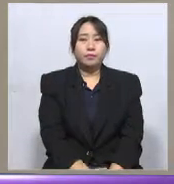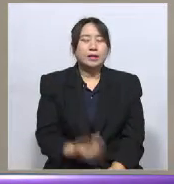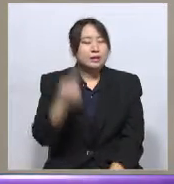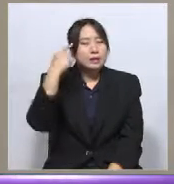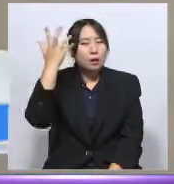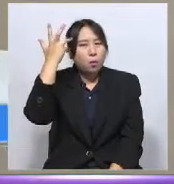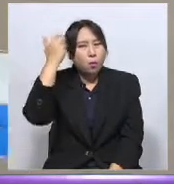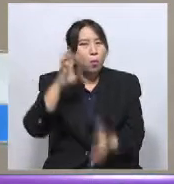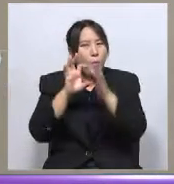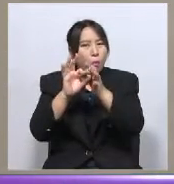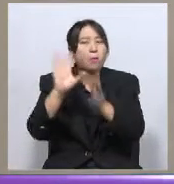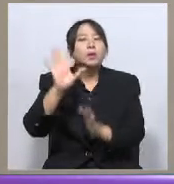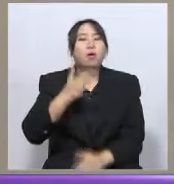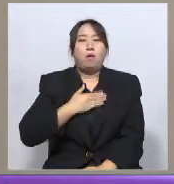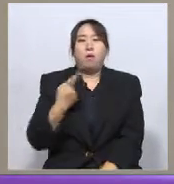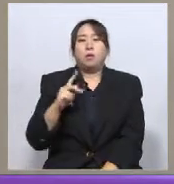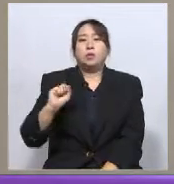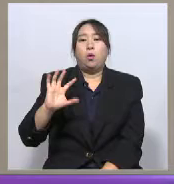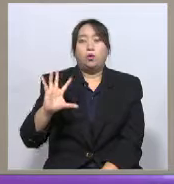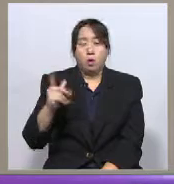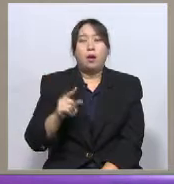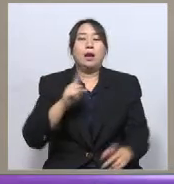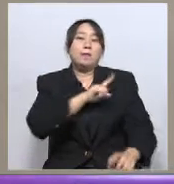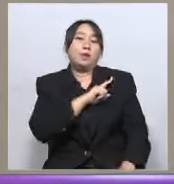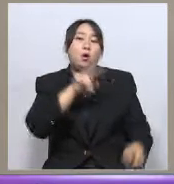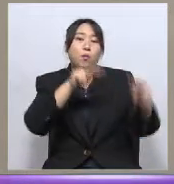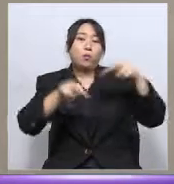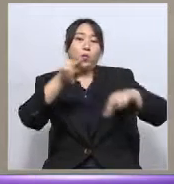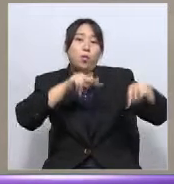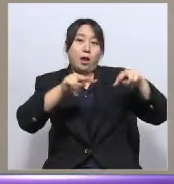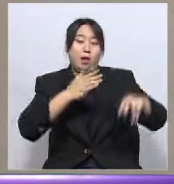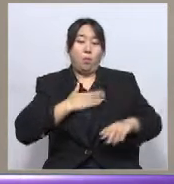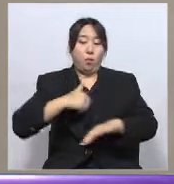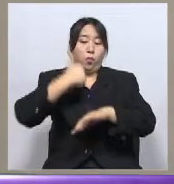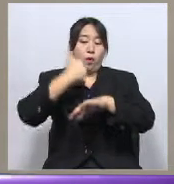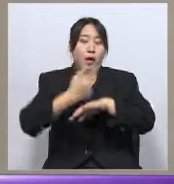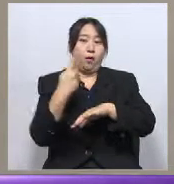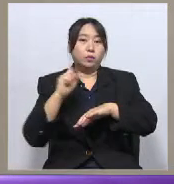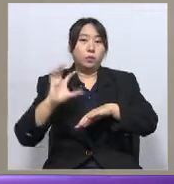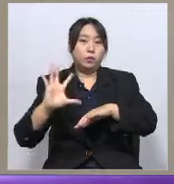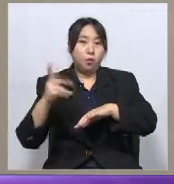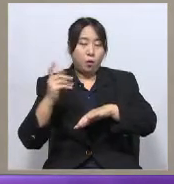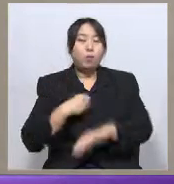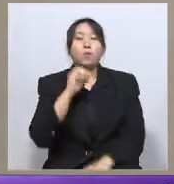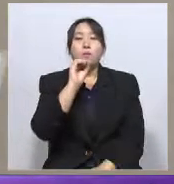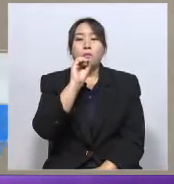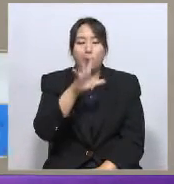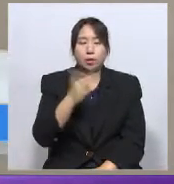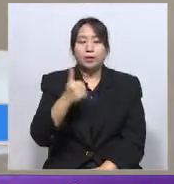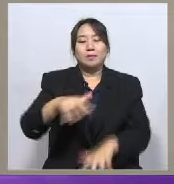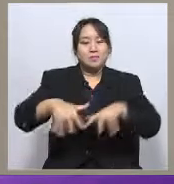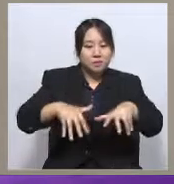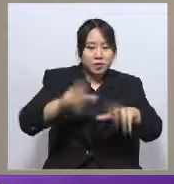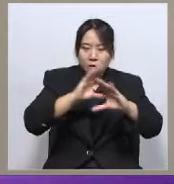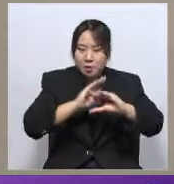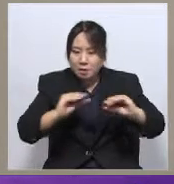สช.เป็นผู้กำกับดูแลควบคุมในเรื่องนี้นะครับสิ่งที่คสช.คือผมเป็นหน้าคสช.ผมให้หลักการว่าบ้านเมืองต้องสงบเรียบร้อยปลอดภัยไม่เกิด